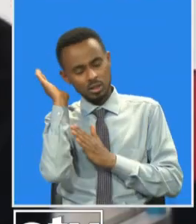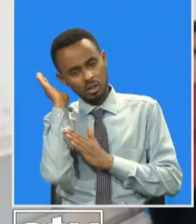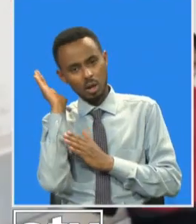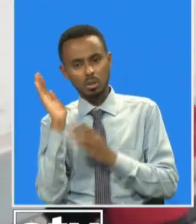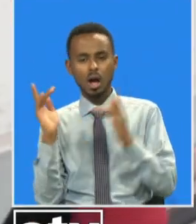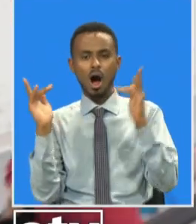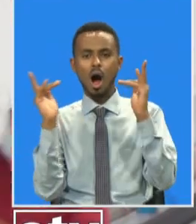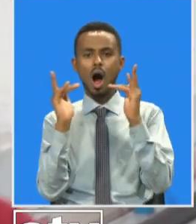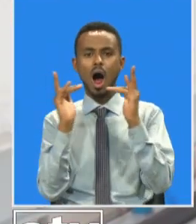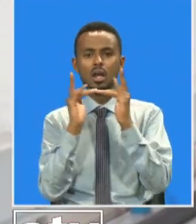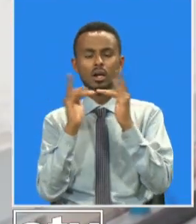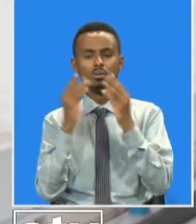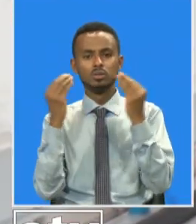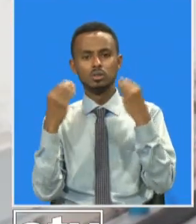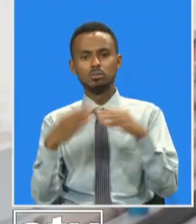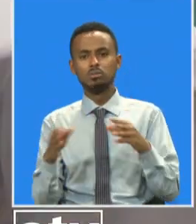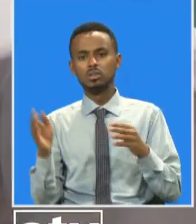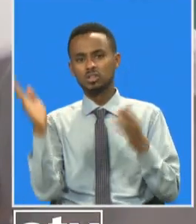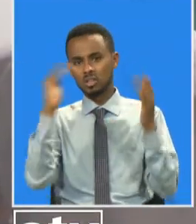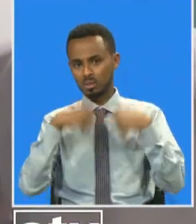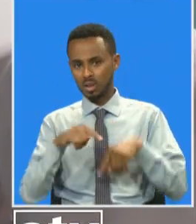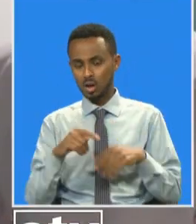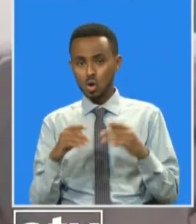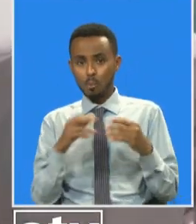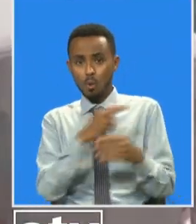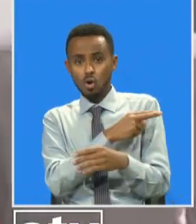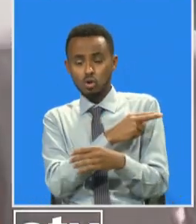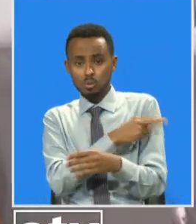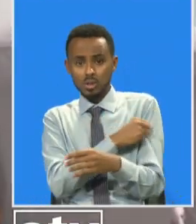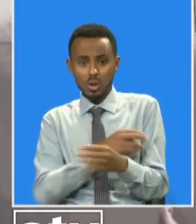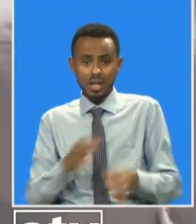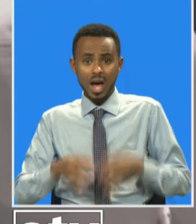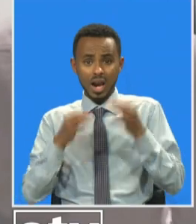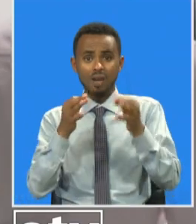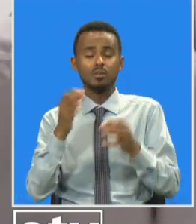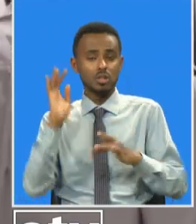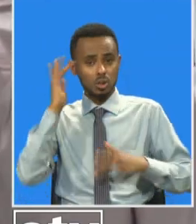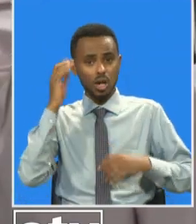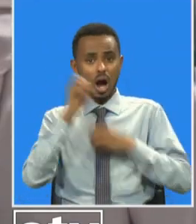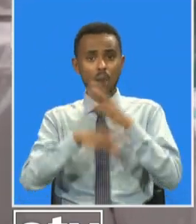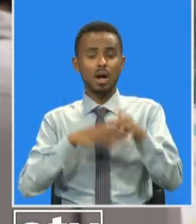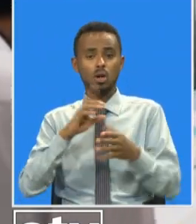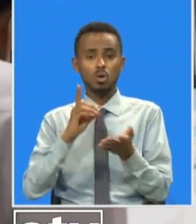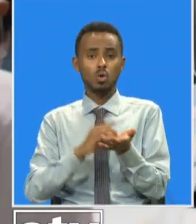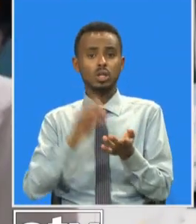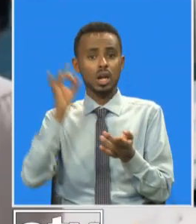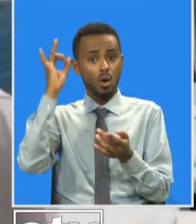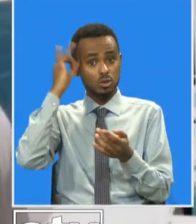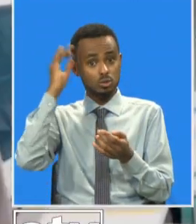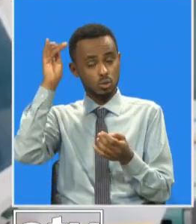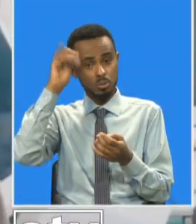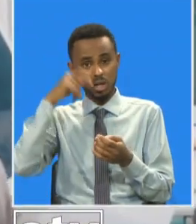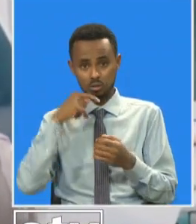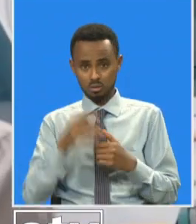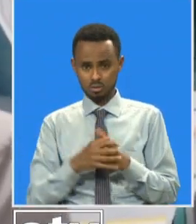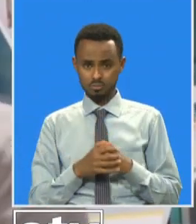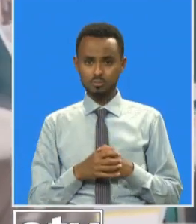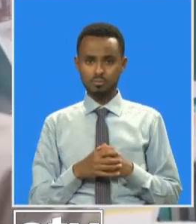የሚያስተኛበት አልጋም ጭምር እጥረት ተፈጠረ። በሆስፒታሉ የተላላፊ በሽታዎች አማካሪ ሆኑት ዶክተር ላውረንስ ጆን የሚገልጹት